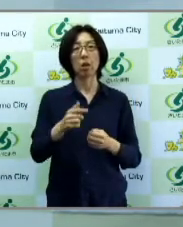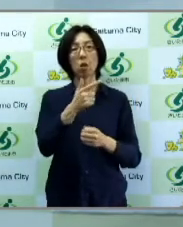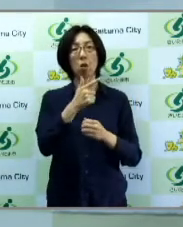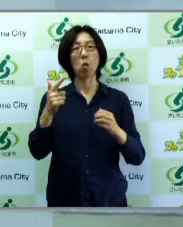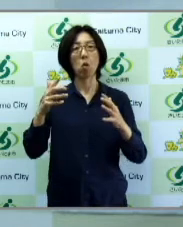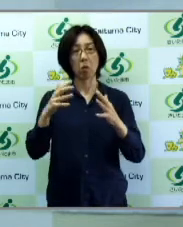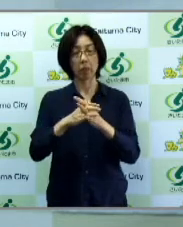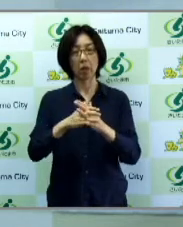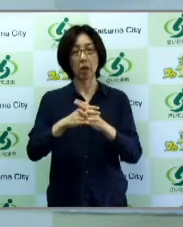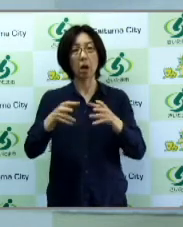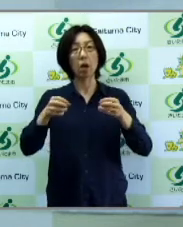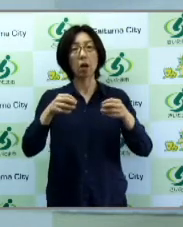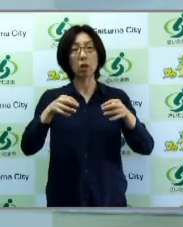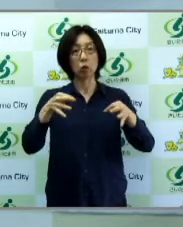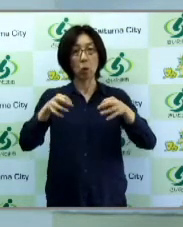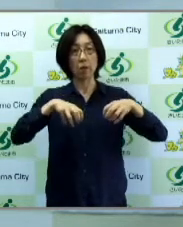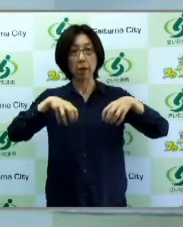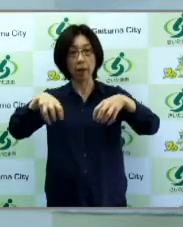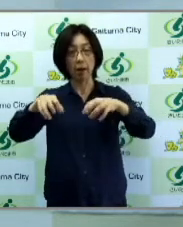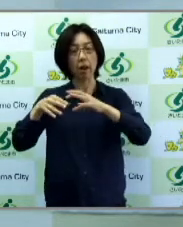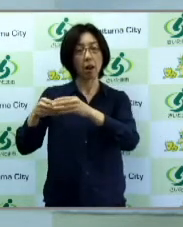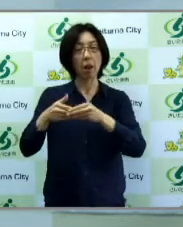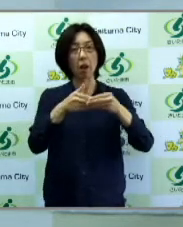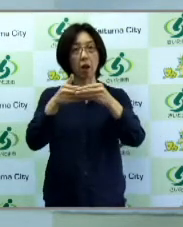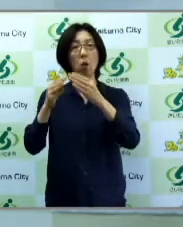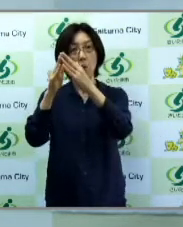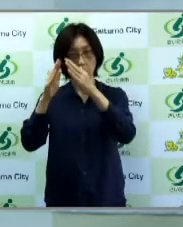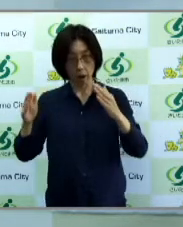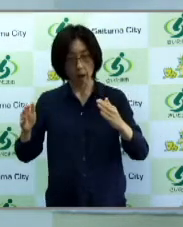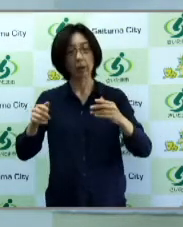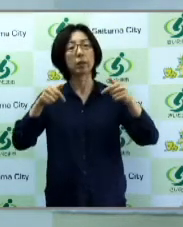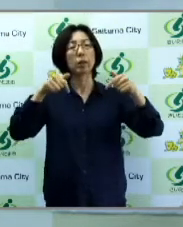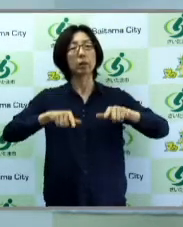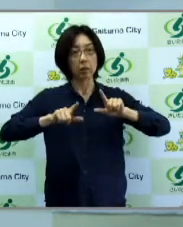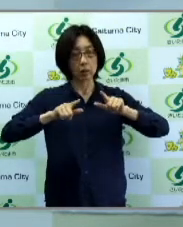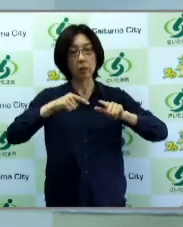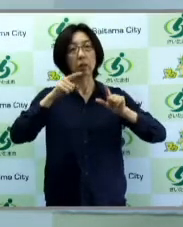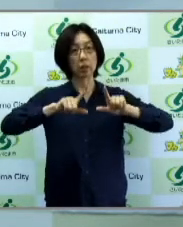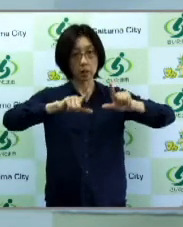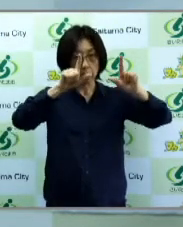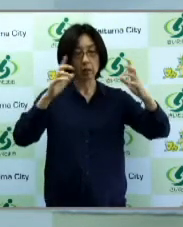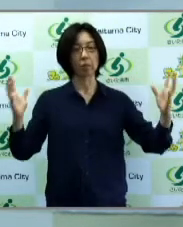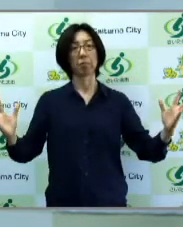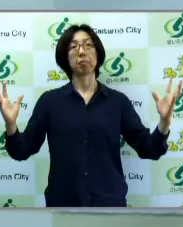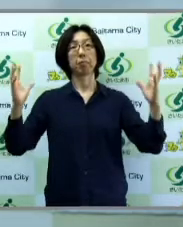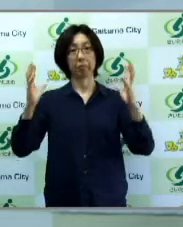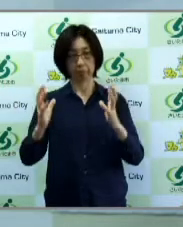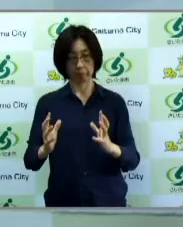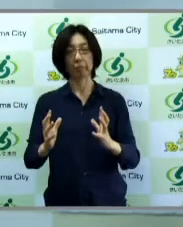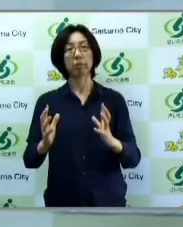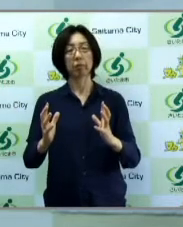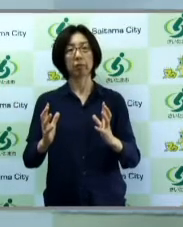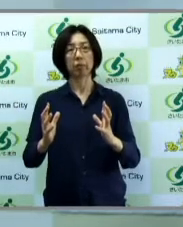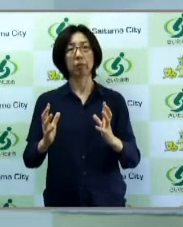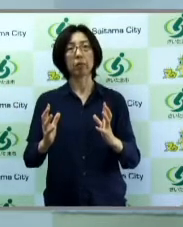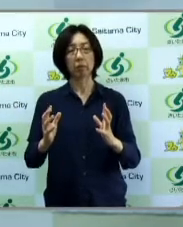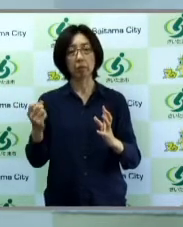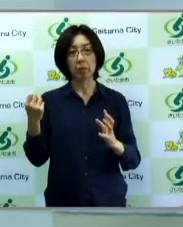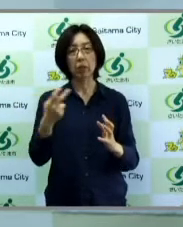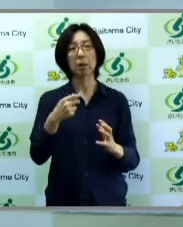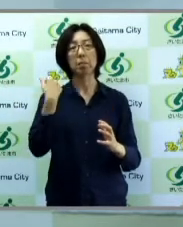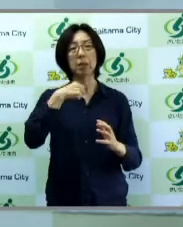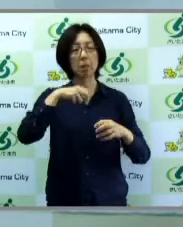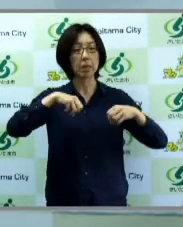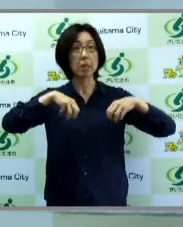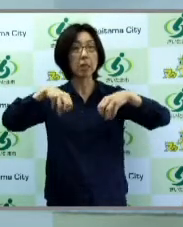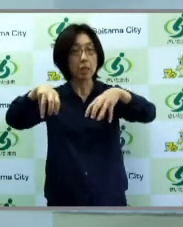合会をはじめ、大宮東口、また西口の各商店街連絡協議会、また南銀座地域の